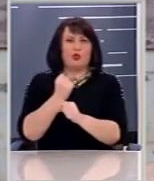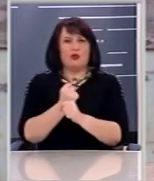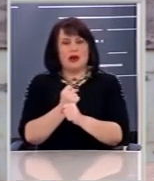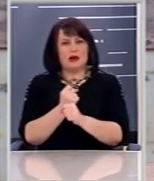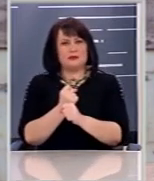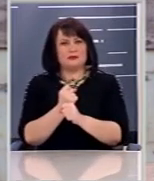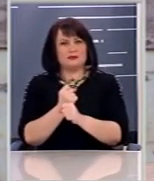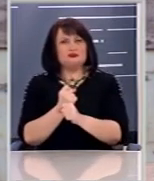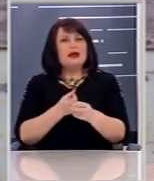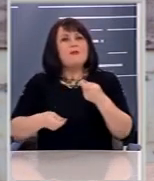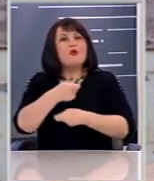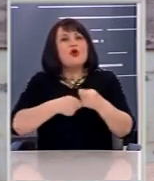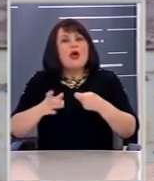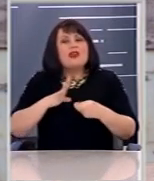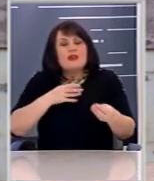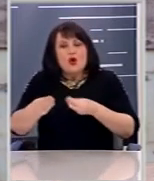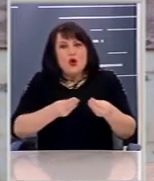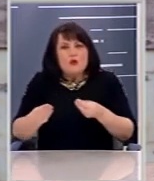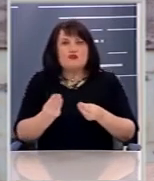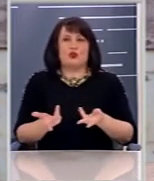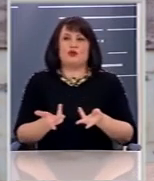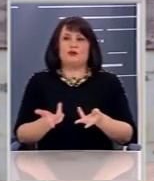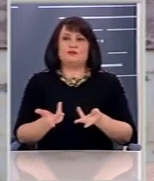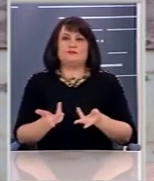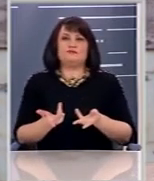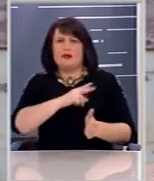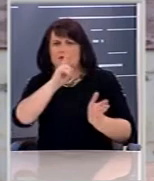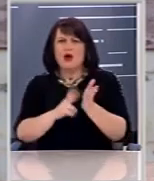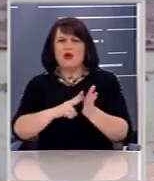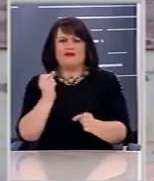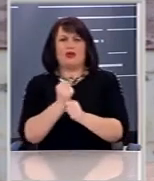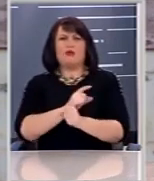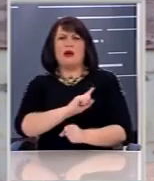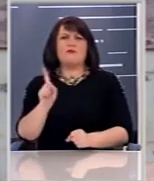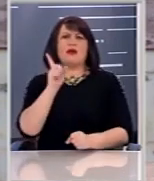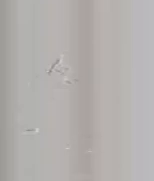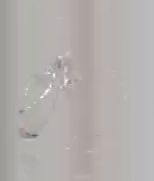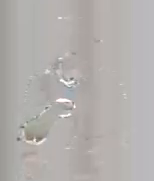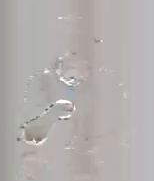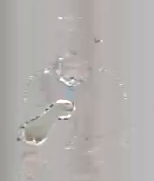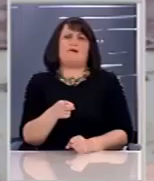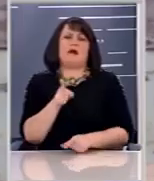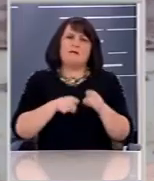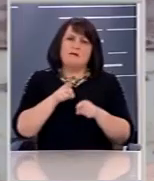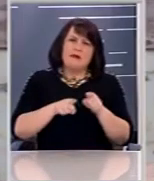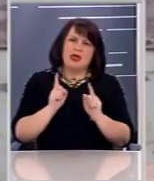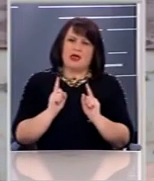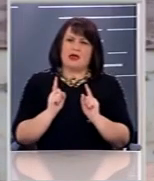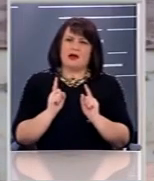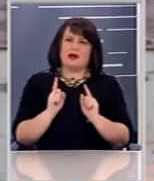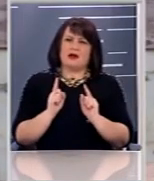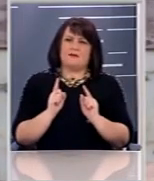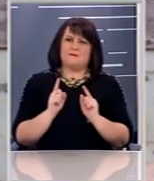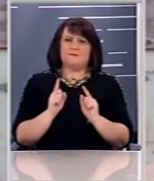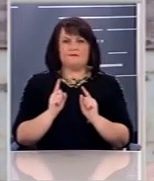το τράφικινγκ, με την απαγόρευση εργασίας σε άλλες περιπτώσεις, με